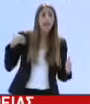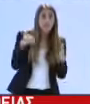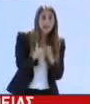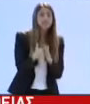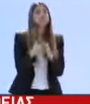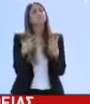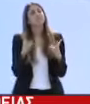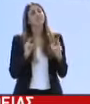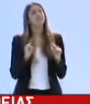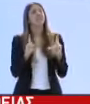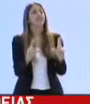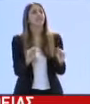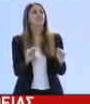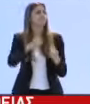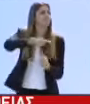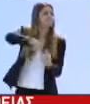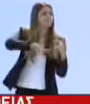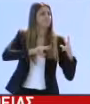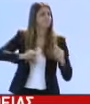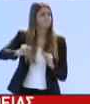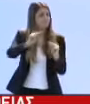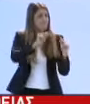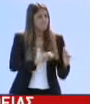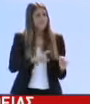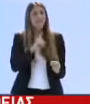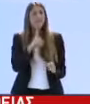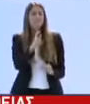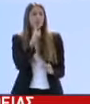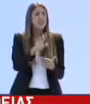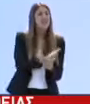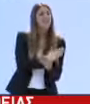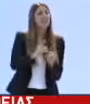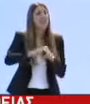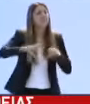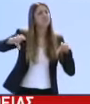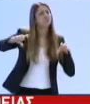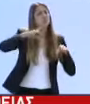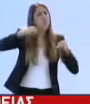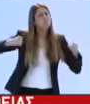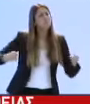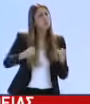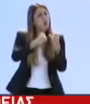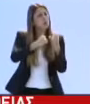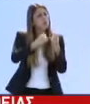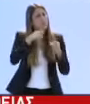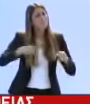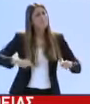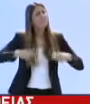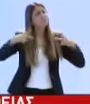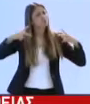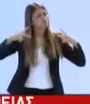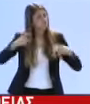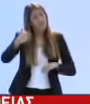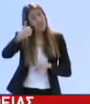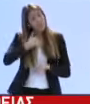μοίρα μας είναι κοινή. Και στην πολιτική του διχασμού, στην πολιτική της πόλωσης και του κοινωνικού μίσους, εμείς